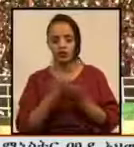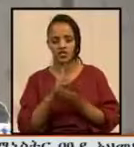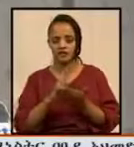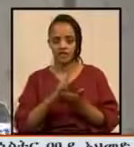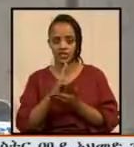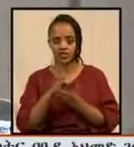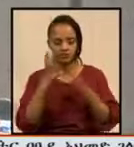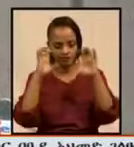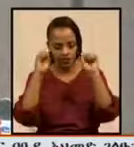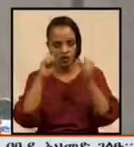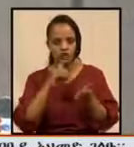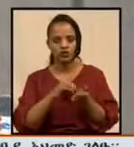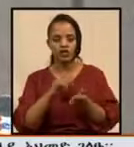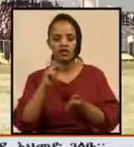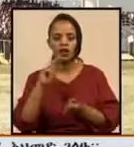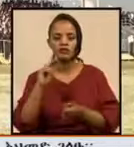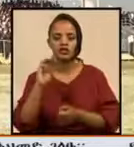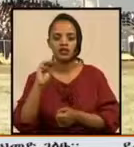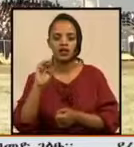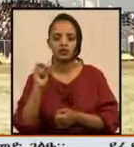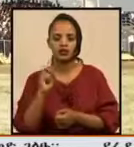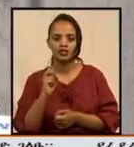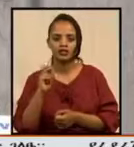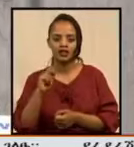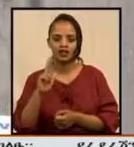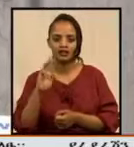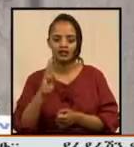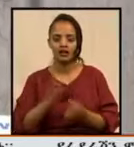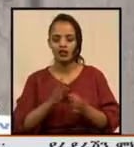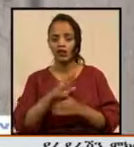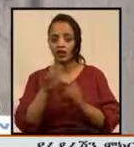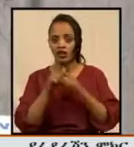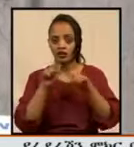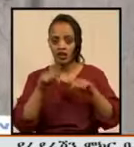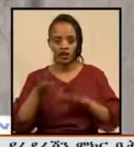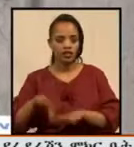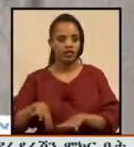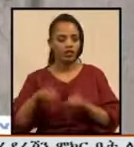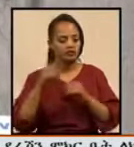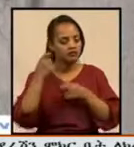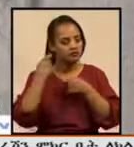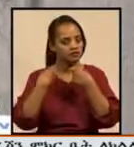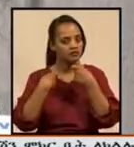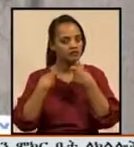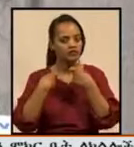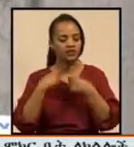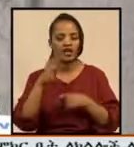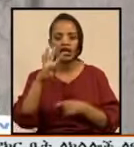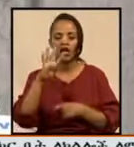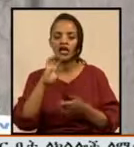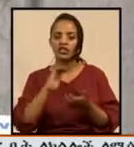ዩኒቨርሲቲ ፕሬዚዳንት ዶክተር ዳምጠው ዳርዛ ገልጸዋል። አጠቃላይ የዛሬ ተመራቂዎች